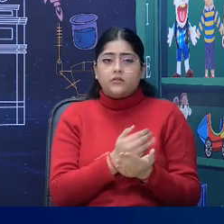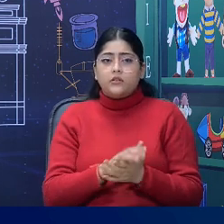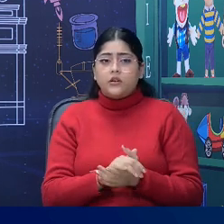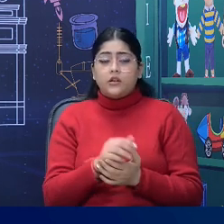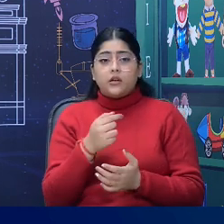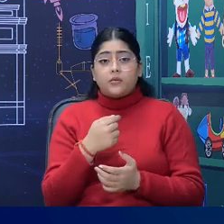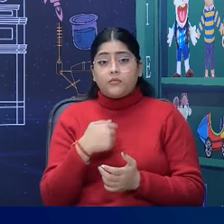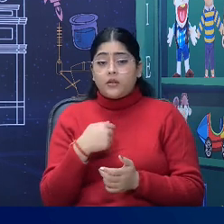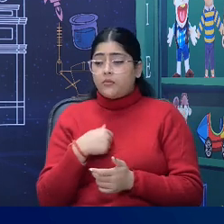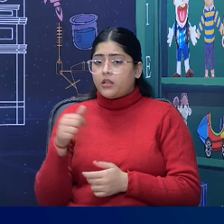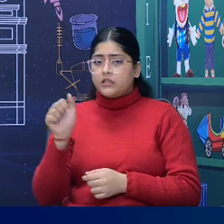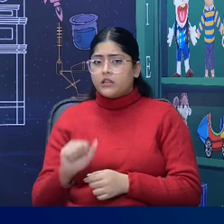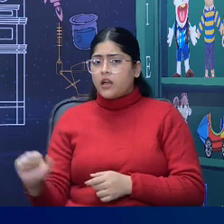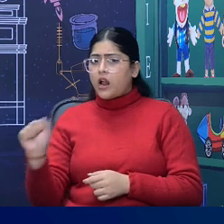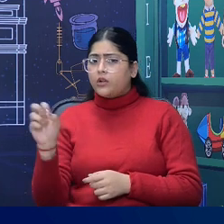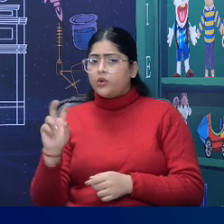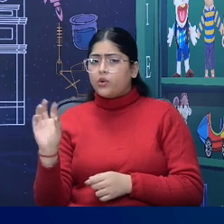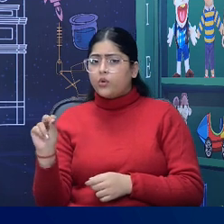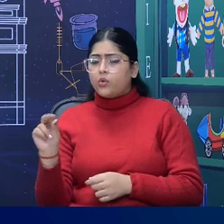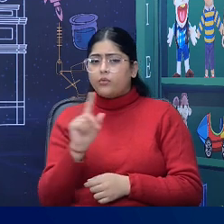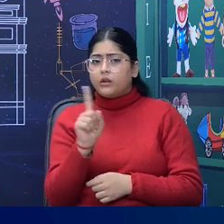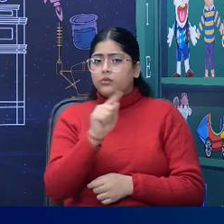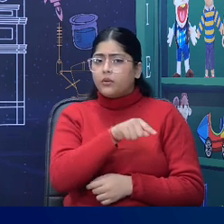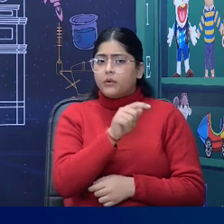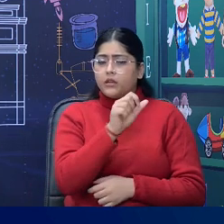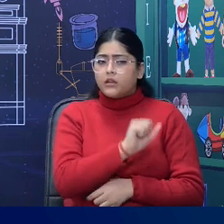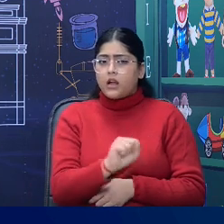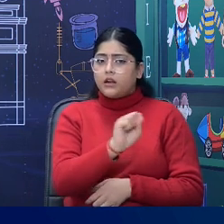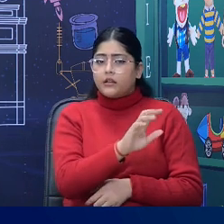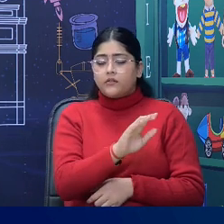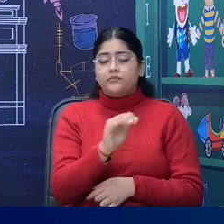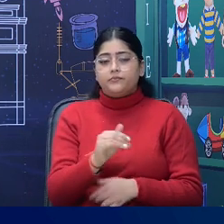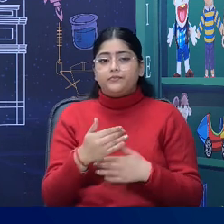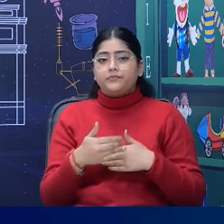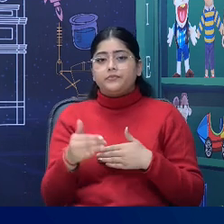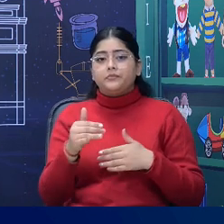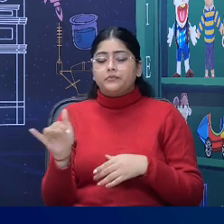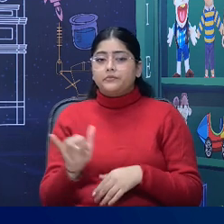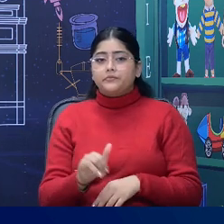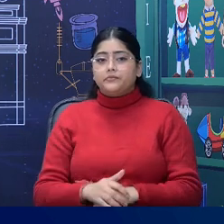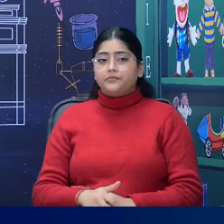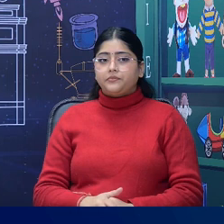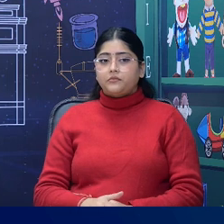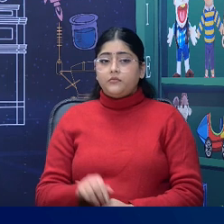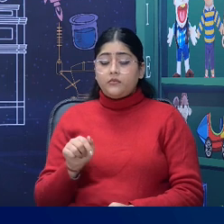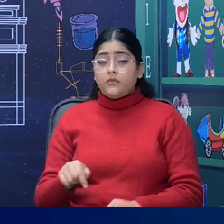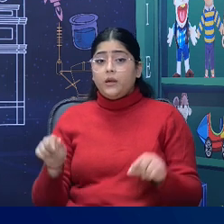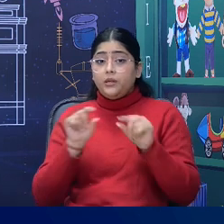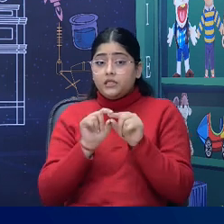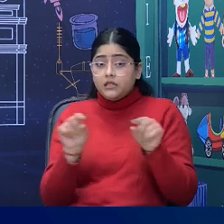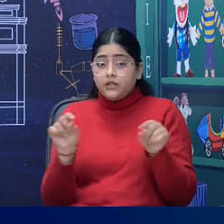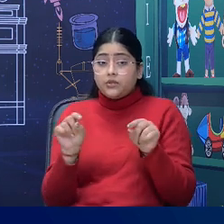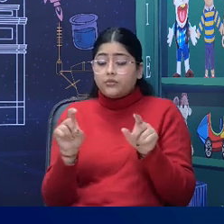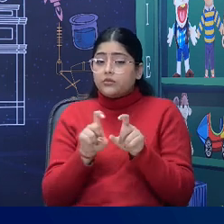गाड़ी नहीं लेकिन तुम्हारे पास वो गाड़ी है तो इस तरीके से चीजें आगे बढ़ती चली जाती है जी यहां व्यंग को बहुत अच्छी तरह से